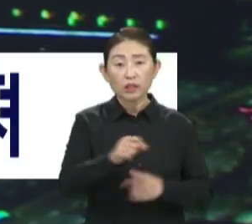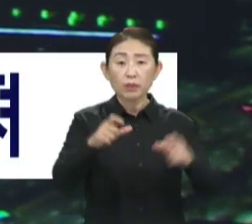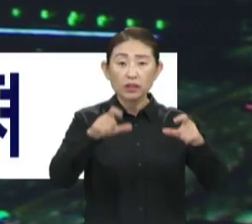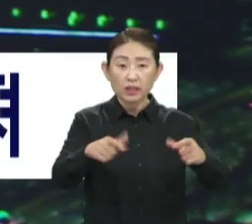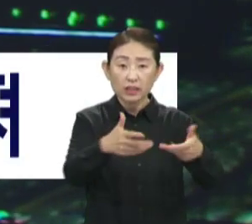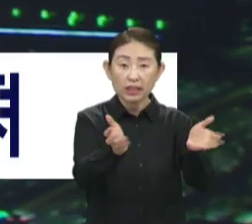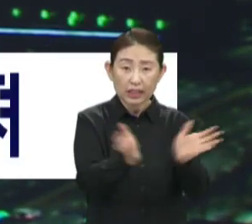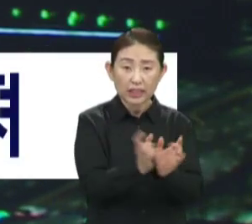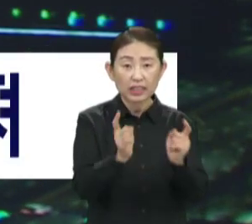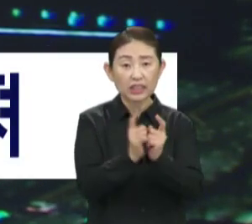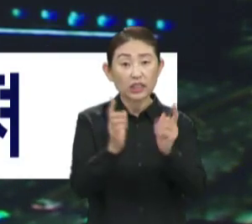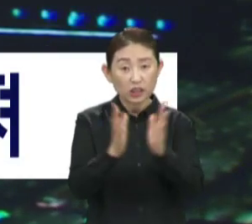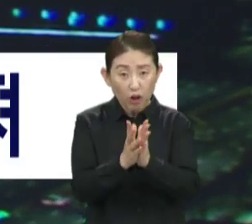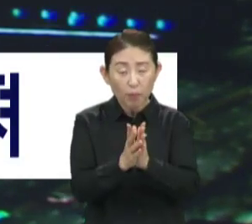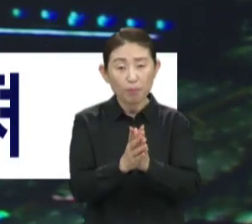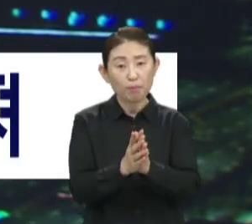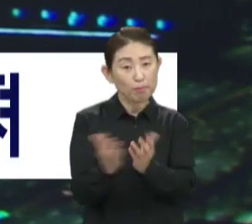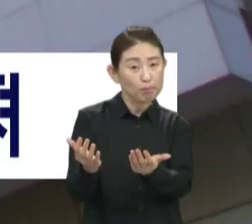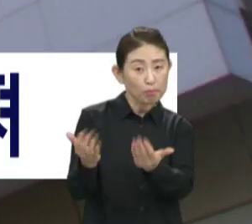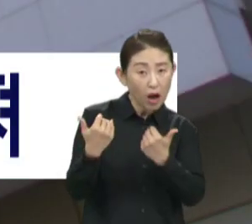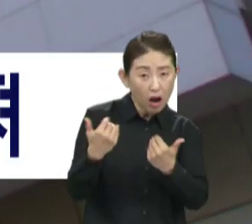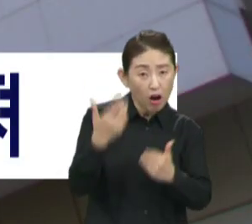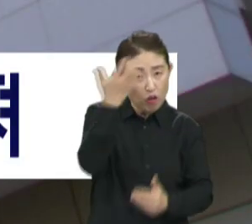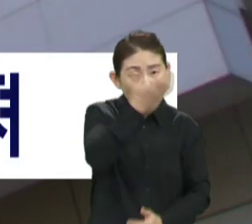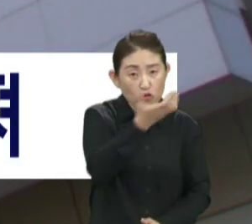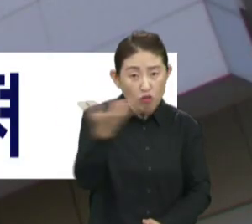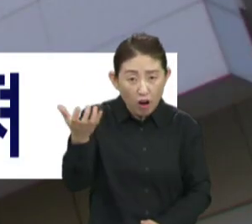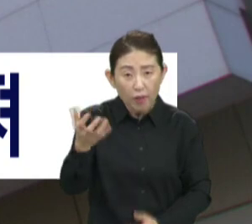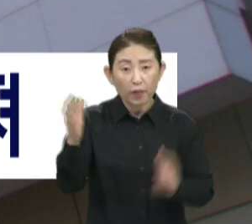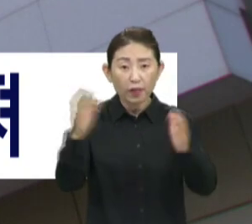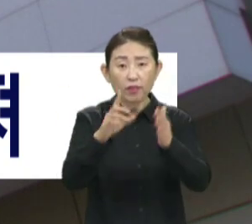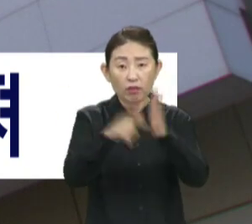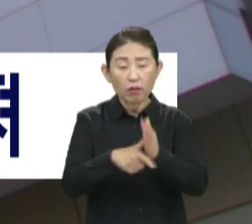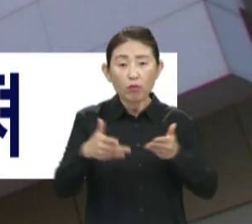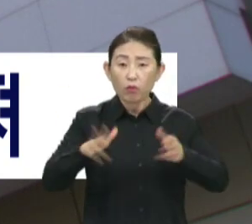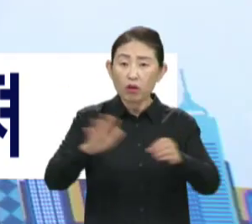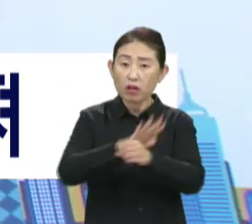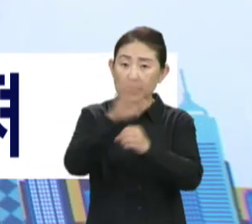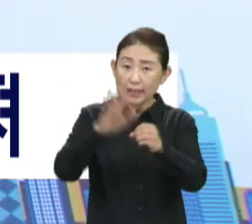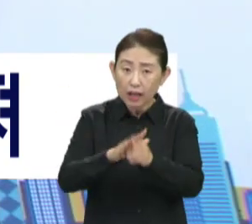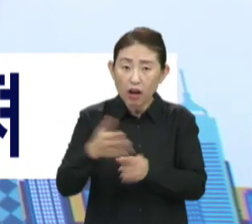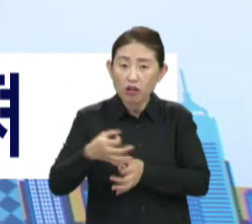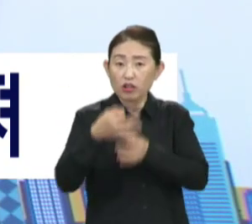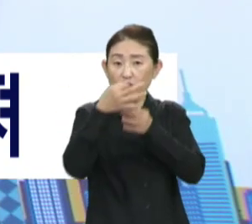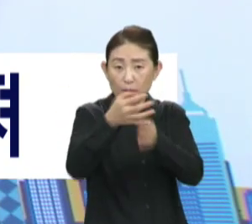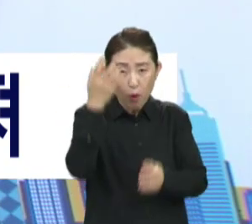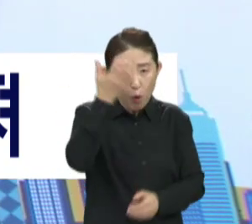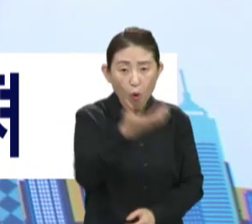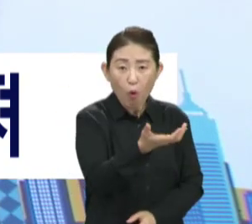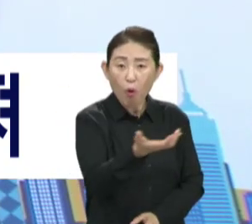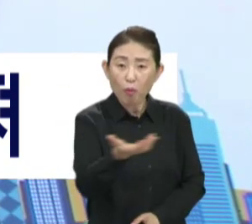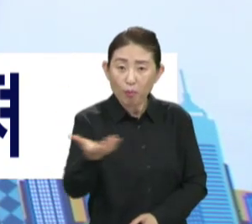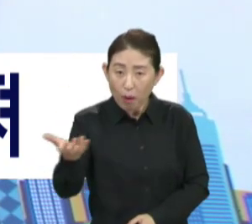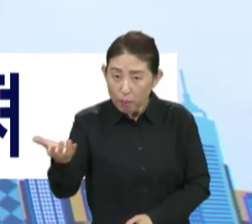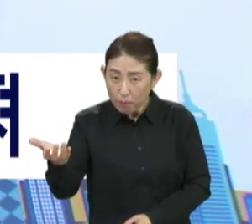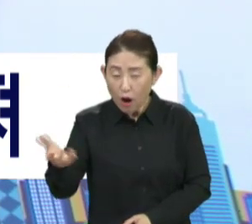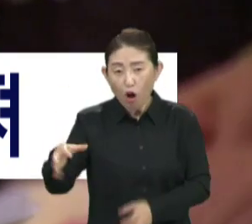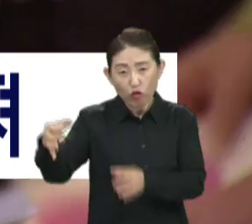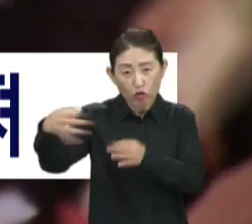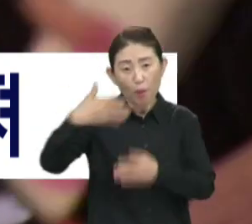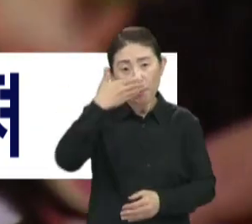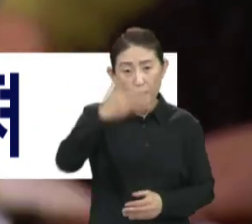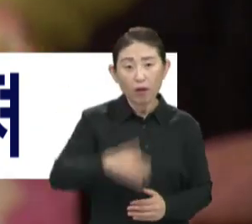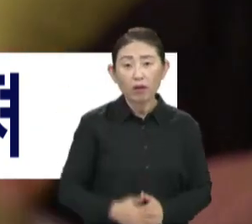앞으로 지방자치단체가 직접 주최하거나 후원하는 모임이나 행사에서 고향사랑 기부금 모금 활동이